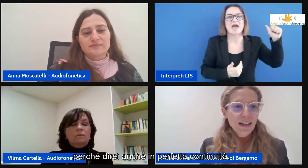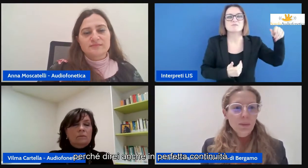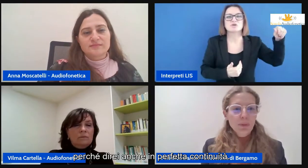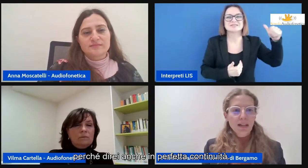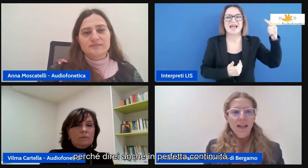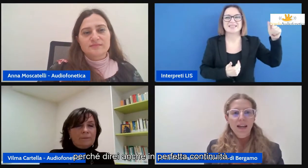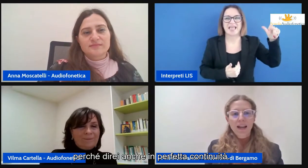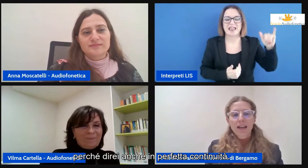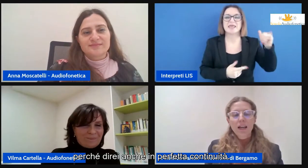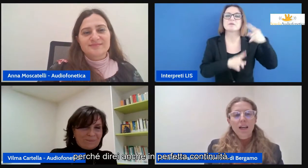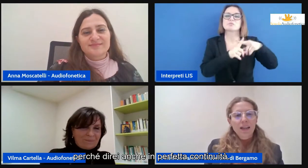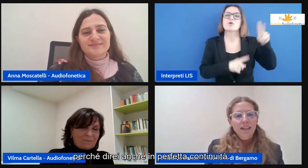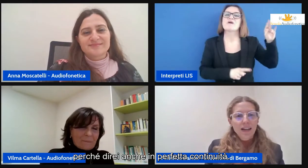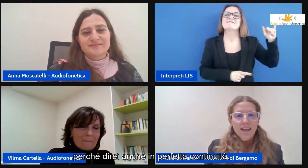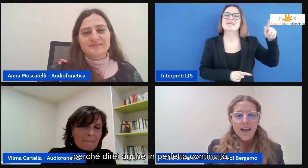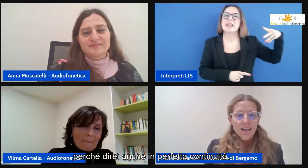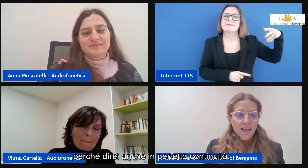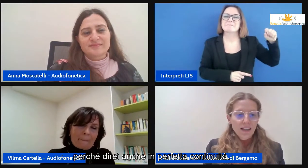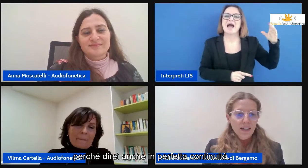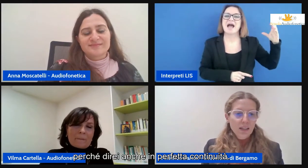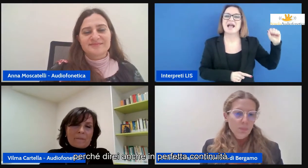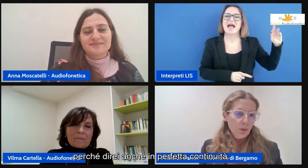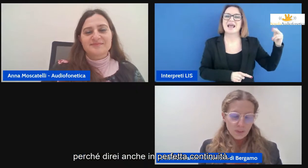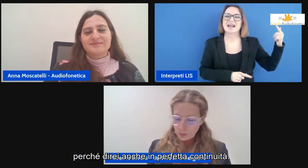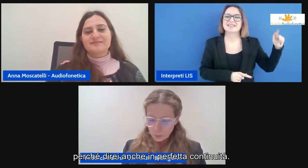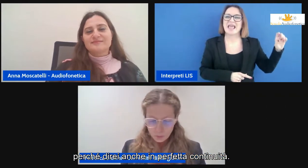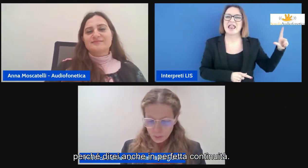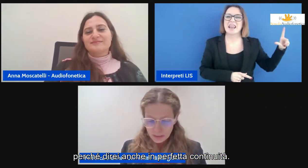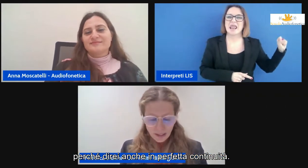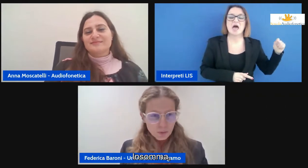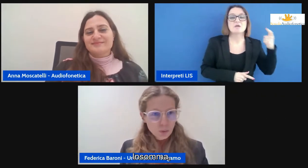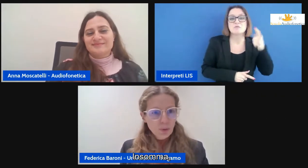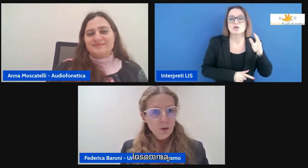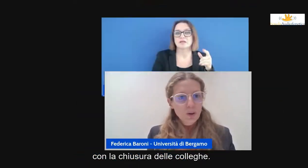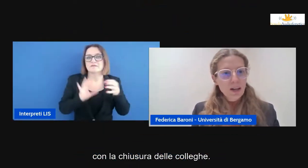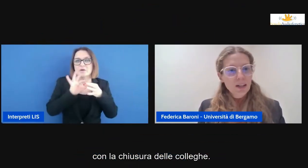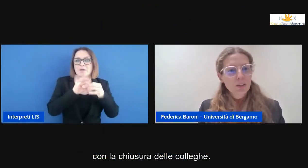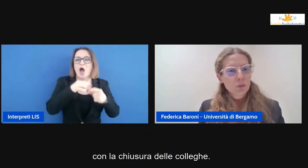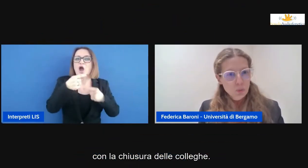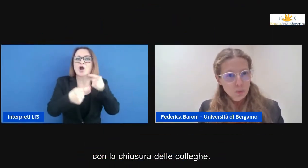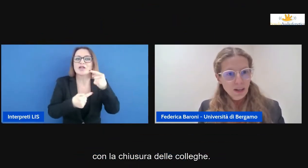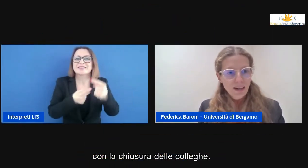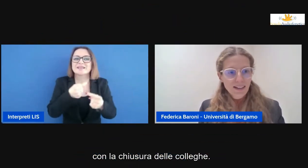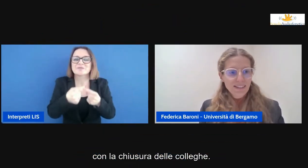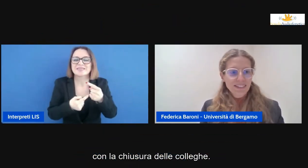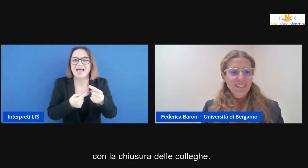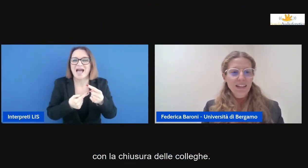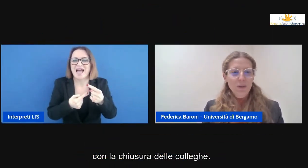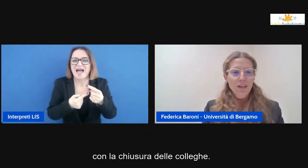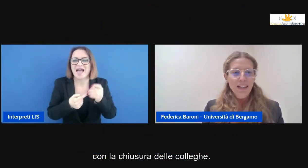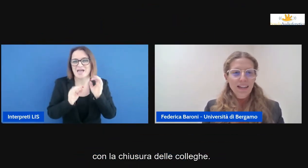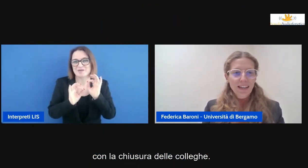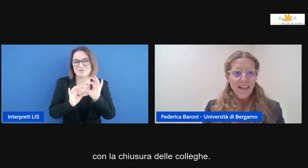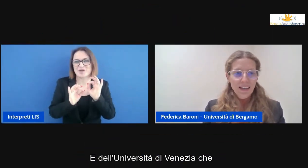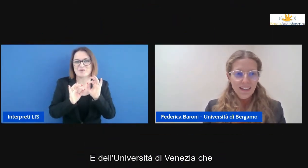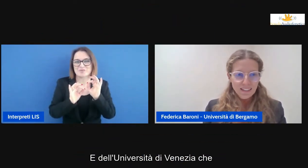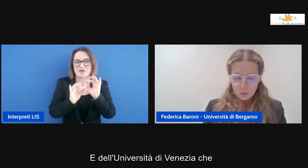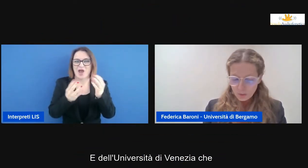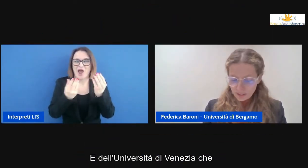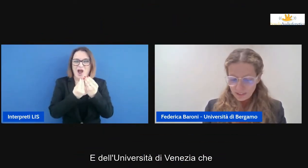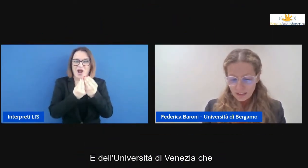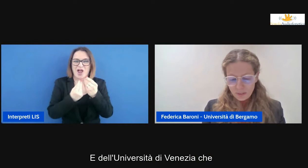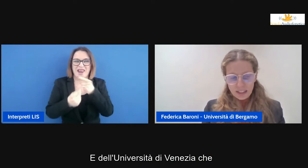Cartella perché direi anche in perfetta continuità insomma con la chiusura delle colleghe